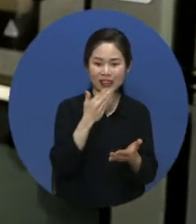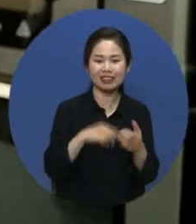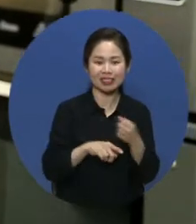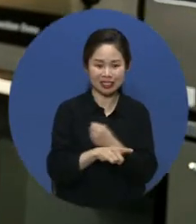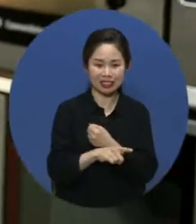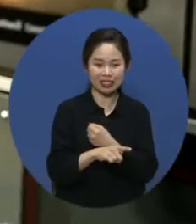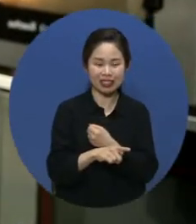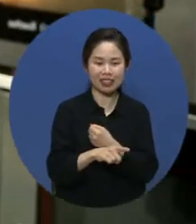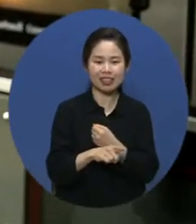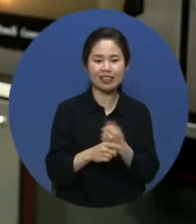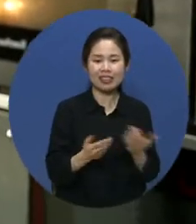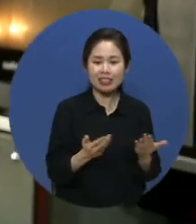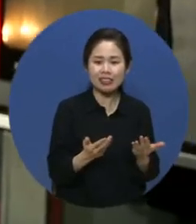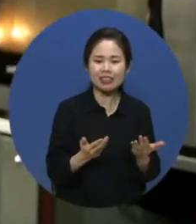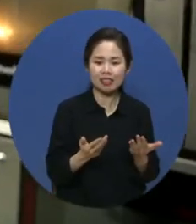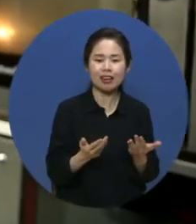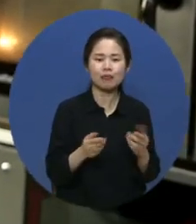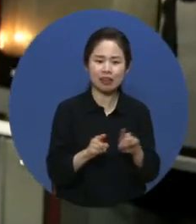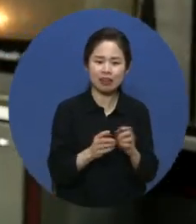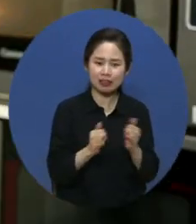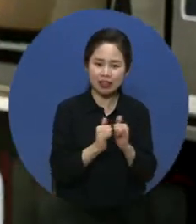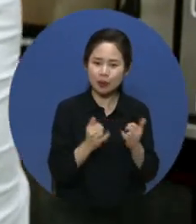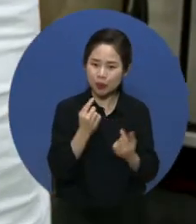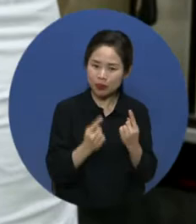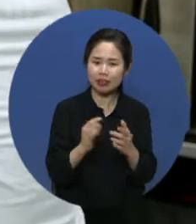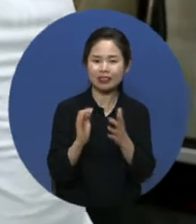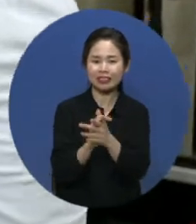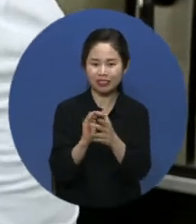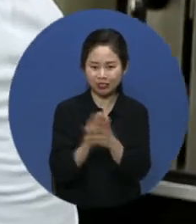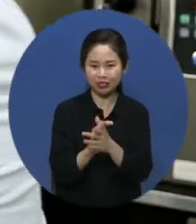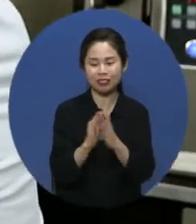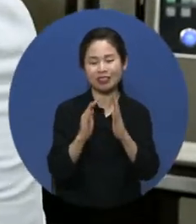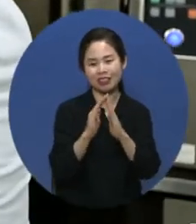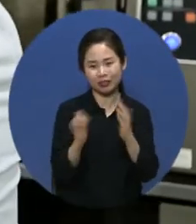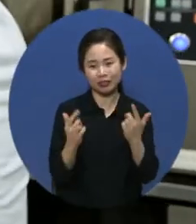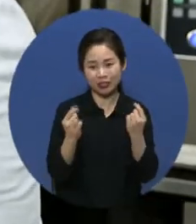가족처럼 서로를 격려하는 그들입니다.